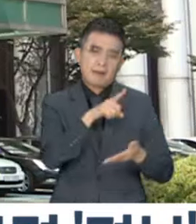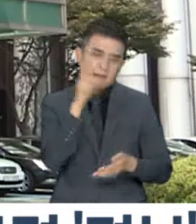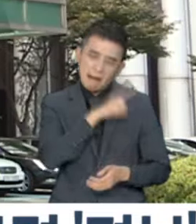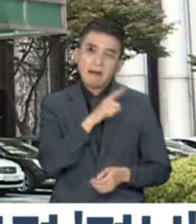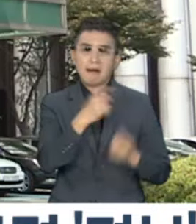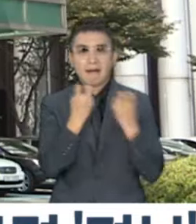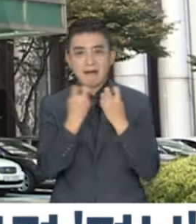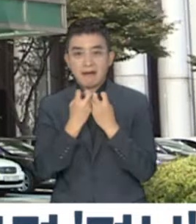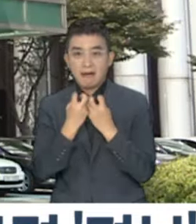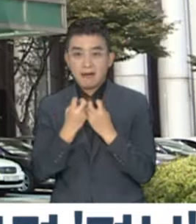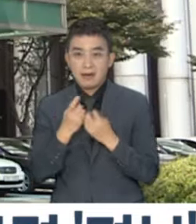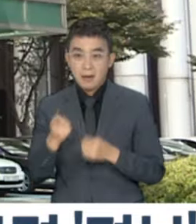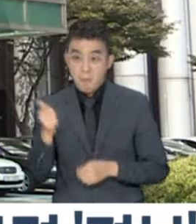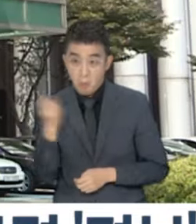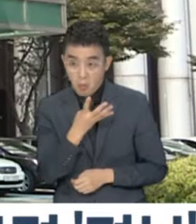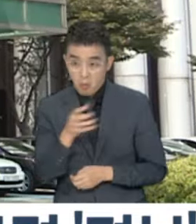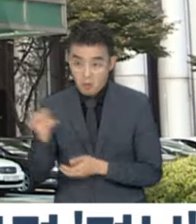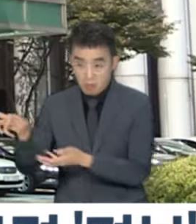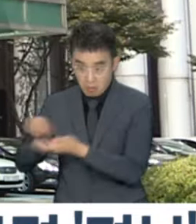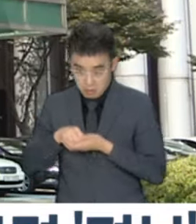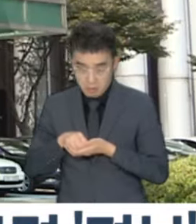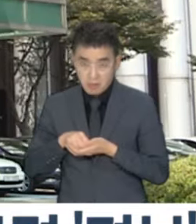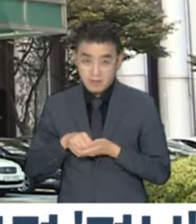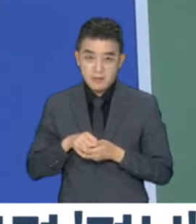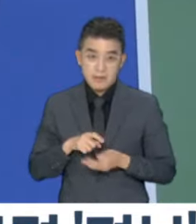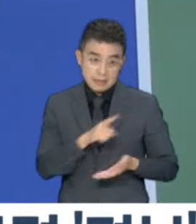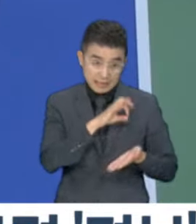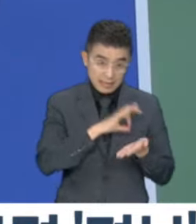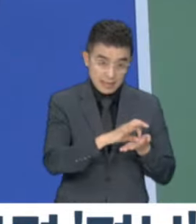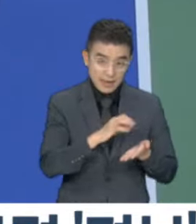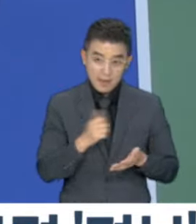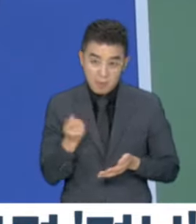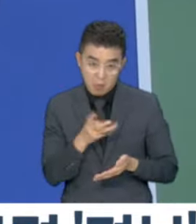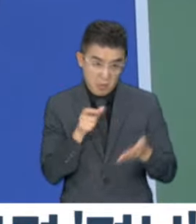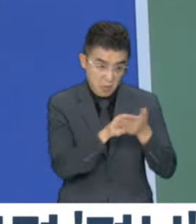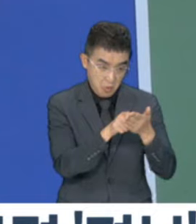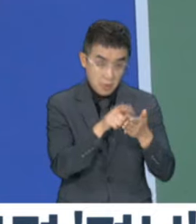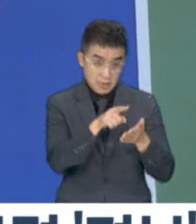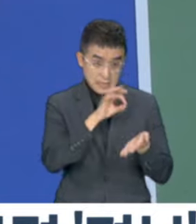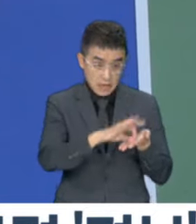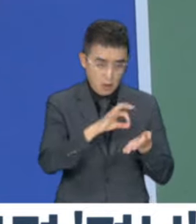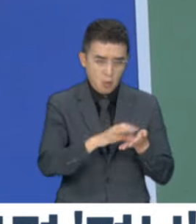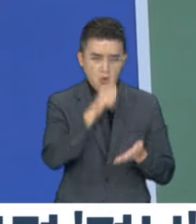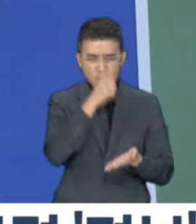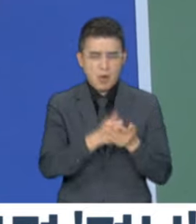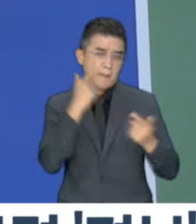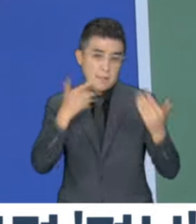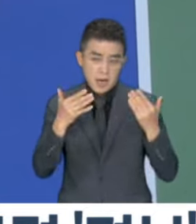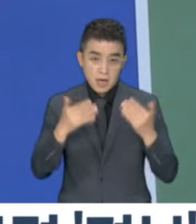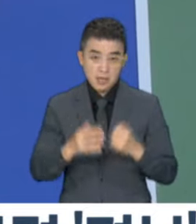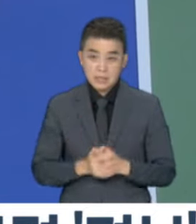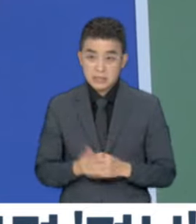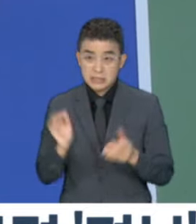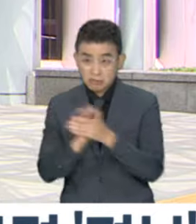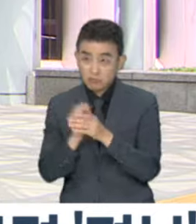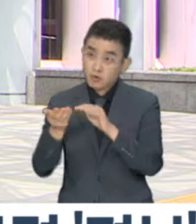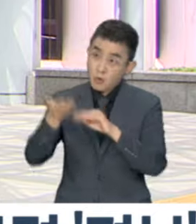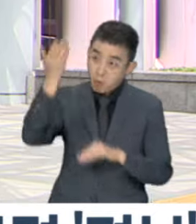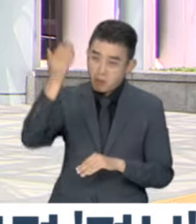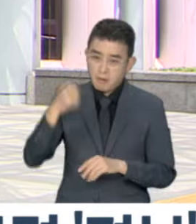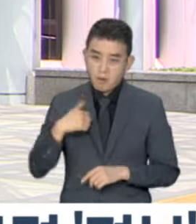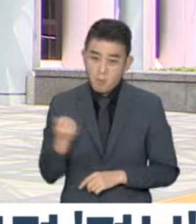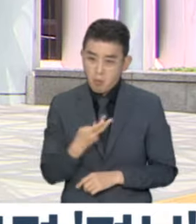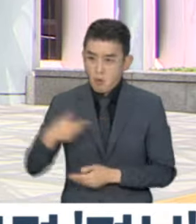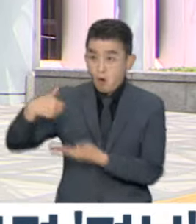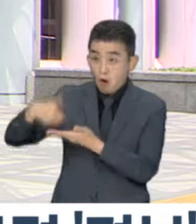인증번호를 타인의 의사의 반해 획득하고 사용하는 행위는 명백한 범죄라면 친구나 선배가 인증번호를